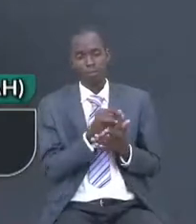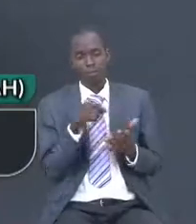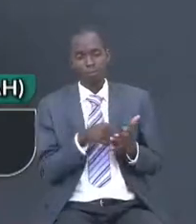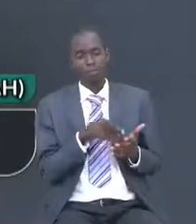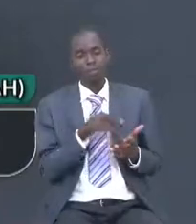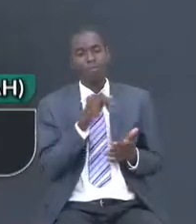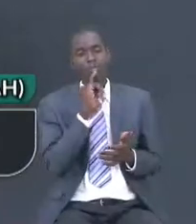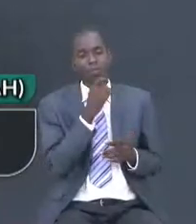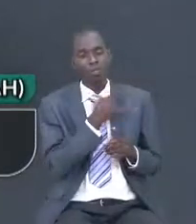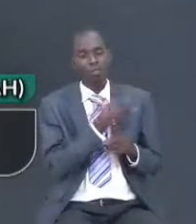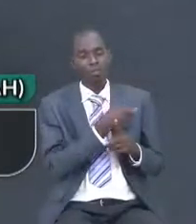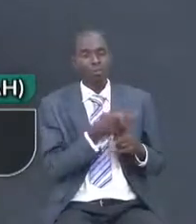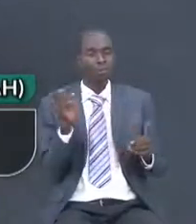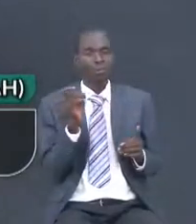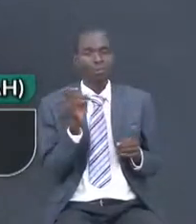j'apprends